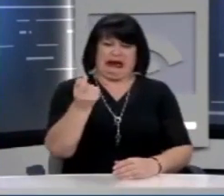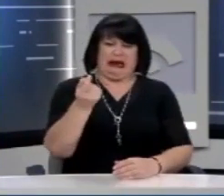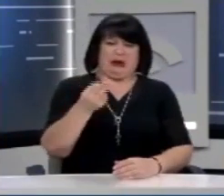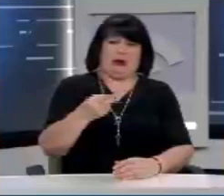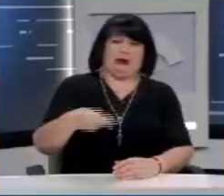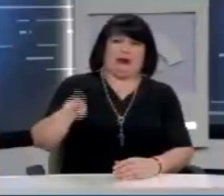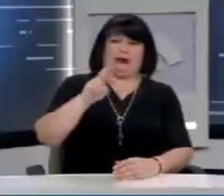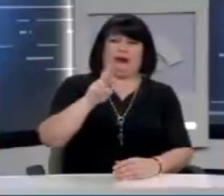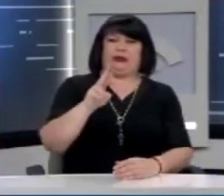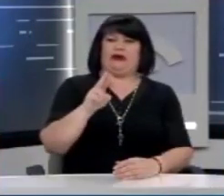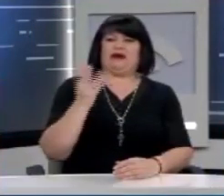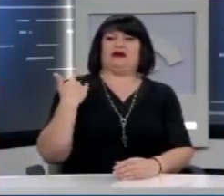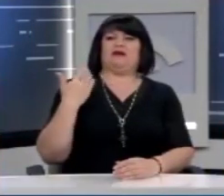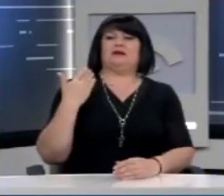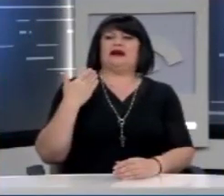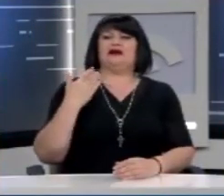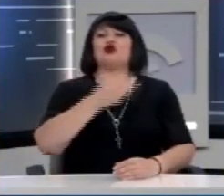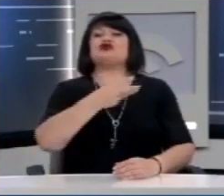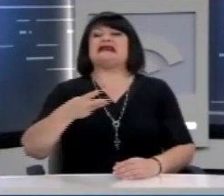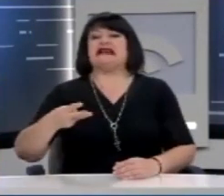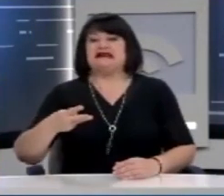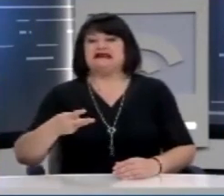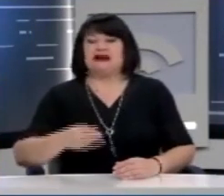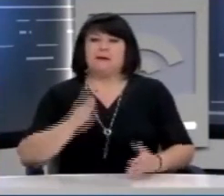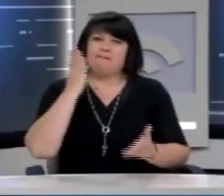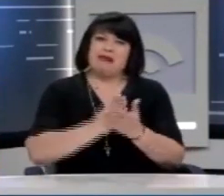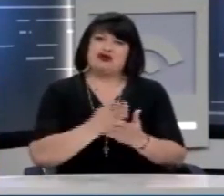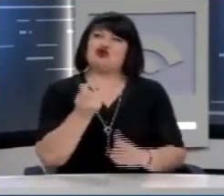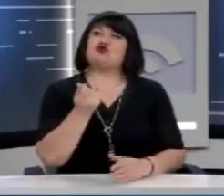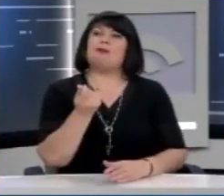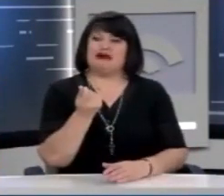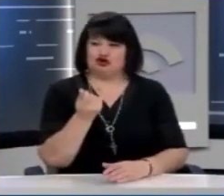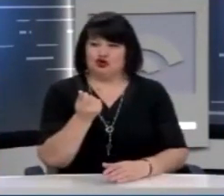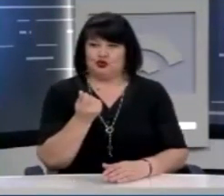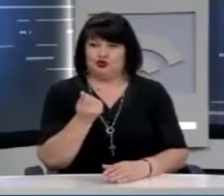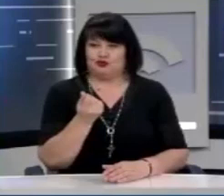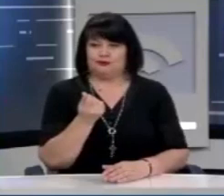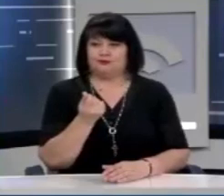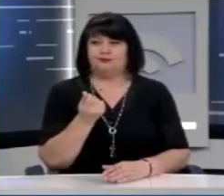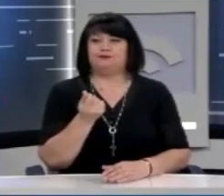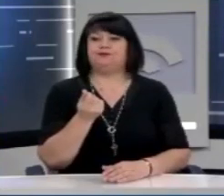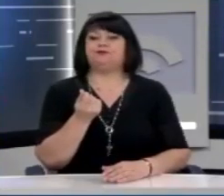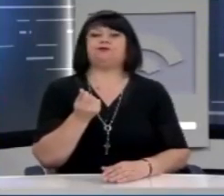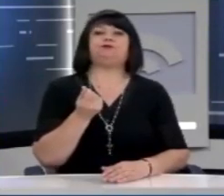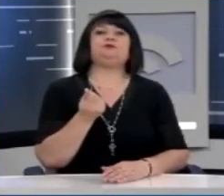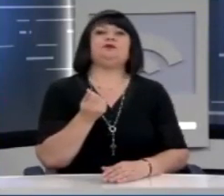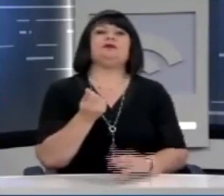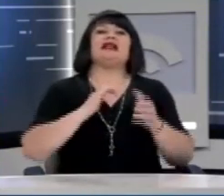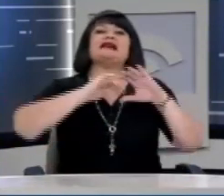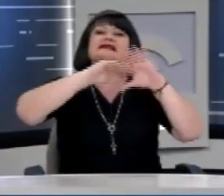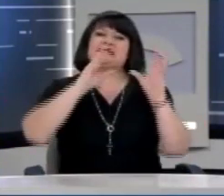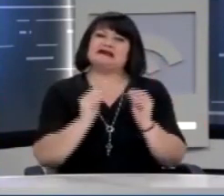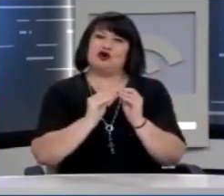αύξηση που παραχώρησε προεκλογικά ο ΣΥΡΙΖΑ. Ο μέσος μισθός, με τη διάλυση ολόκληρου του συστήματος των